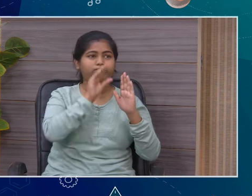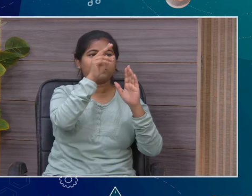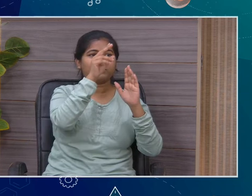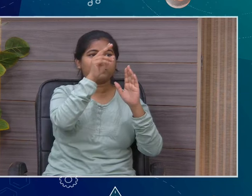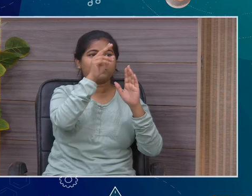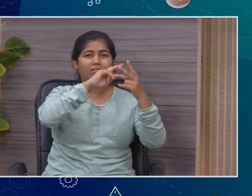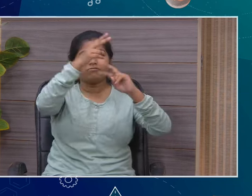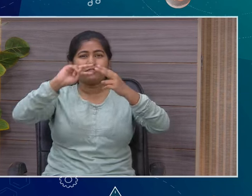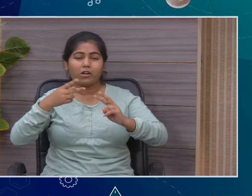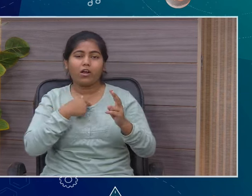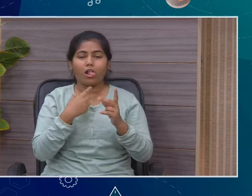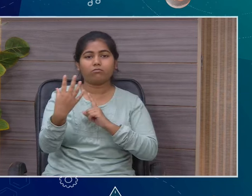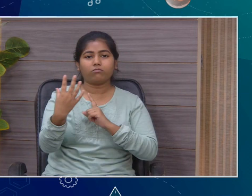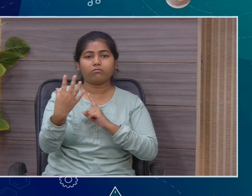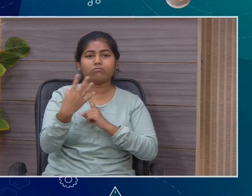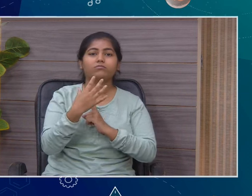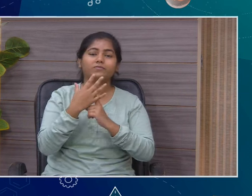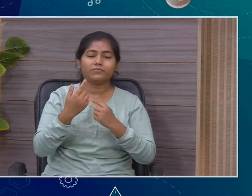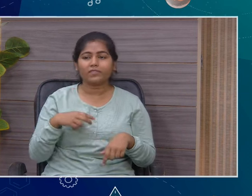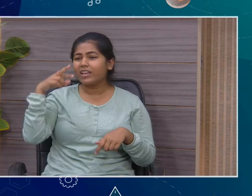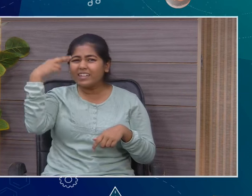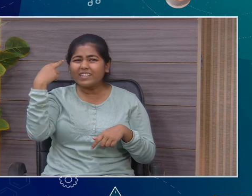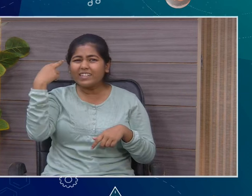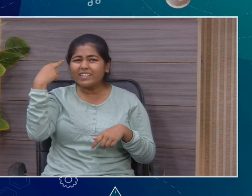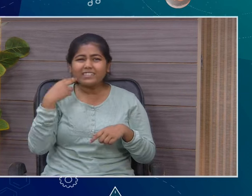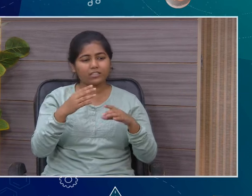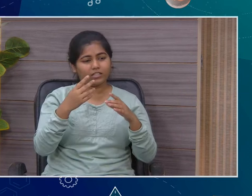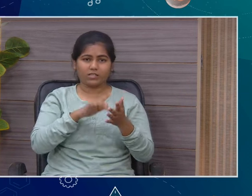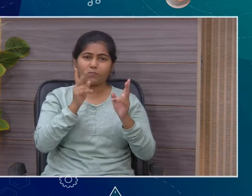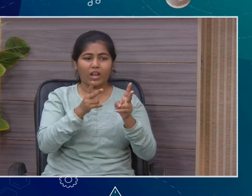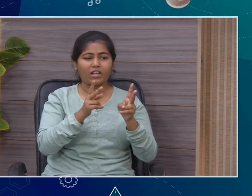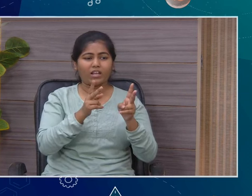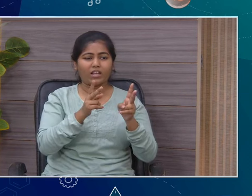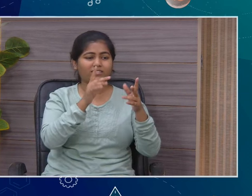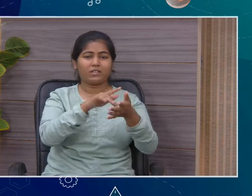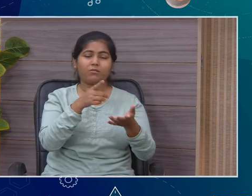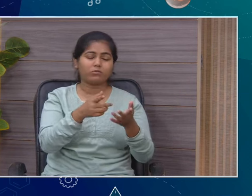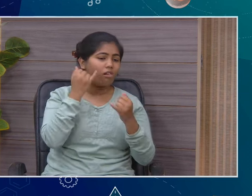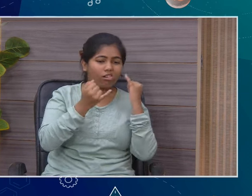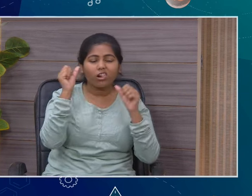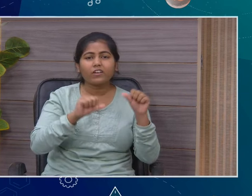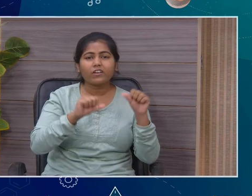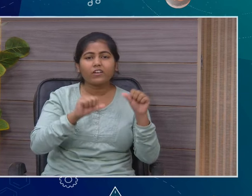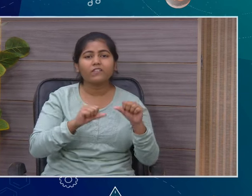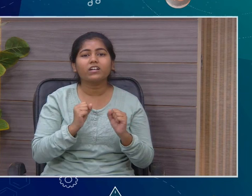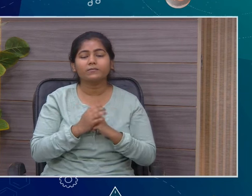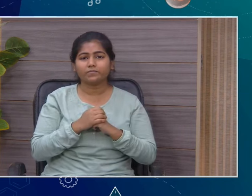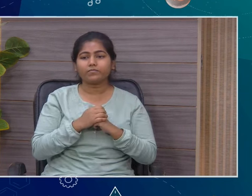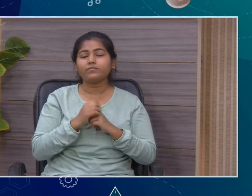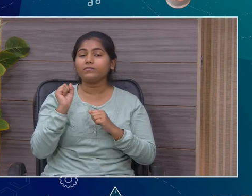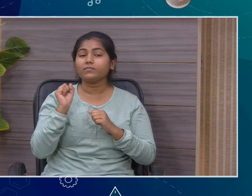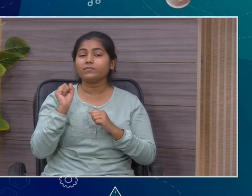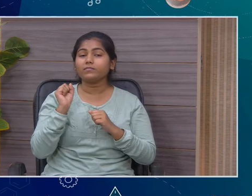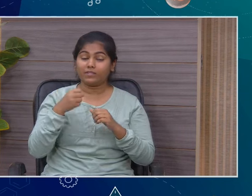सामान गायब कर देता हूँ जी। क्यों डांट पड़ जाती है? क्योंकि वो अपना सामान ढूंढ नहीं पाते होंगे, मिक्सिंग हो जाती है। एब्सोल्युटली। तो क्लासिफिकेशन,